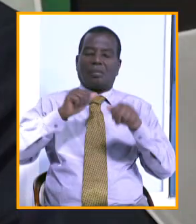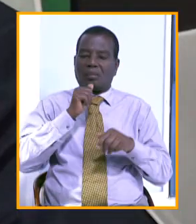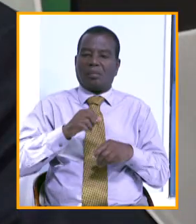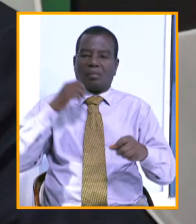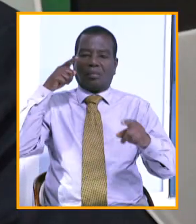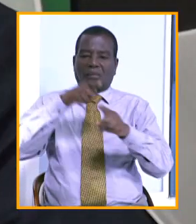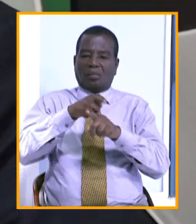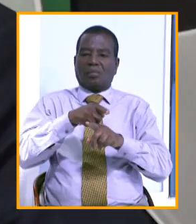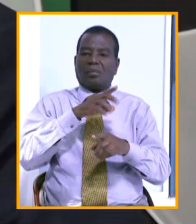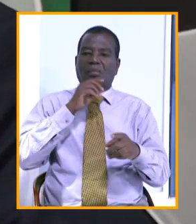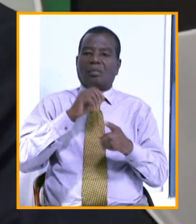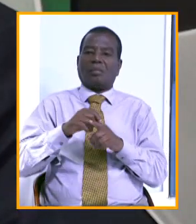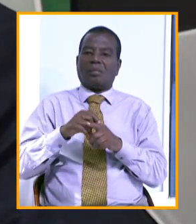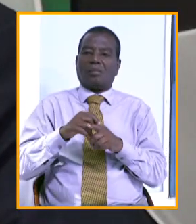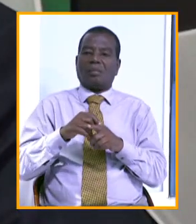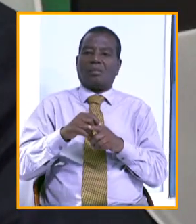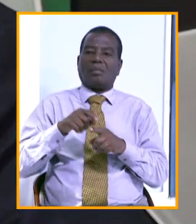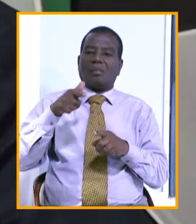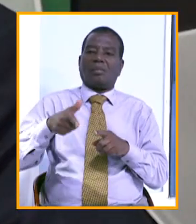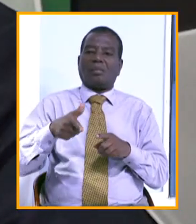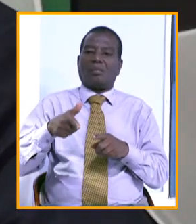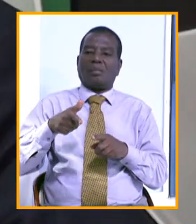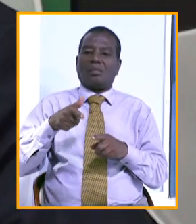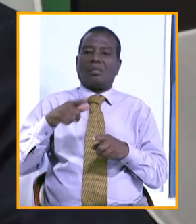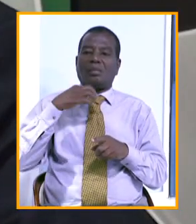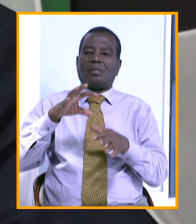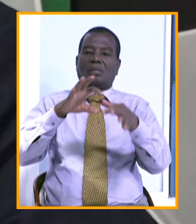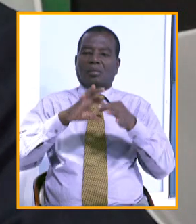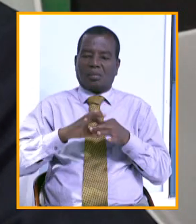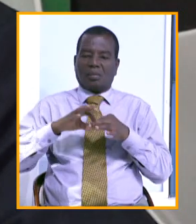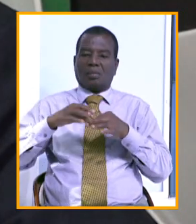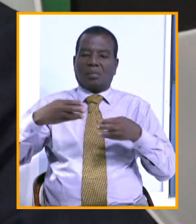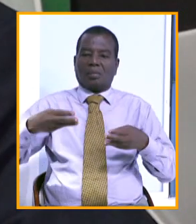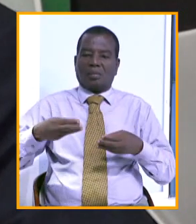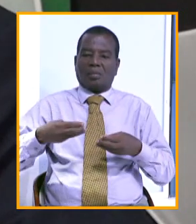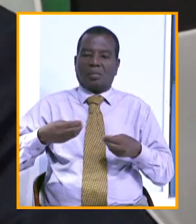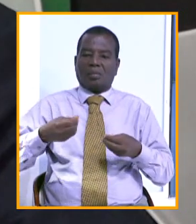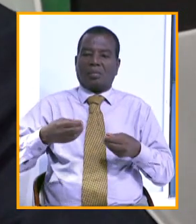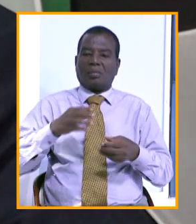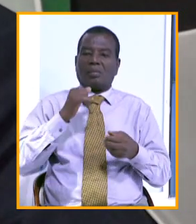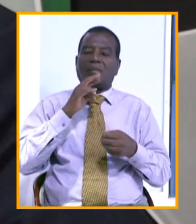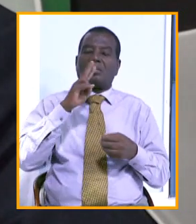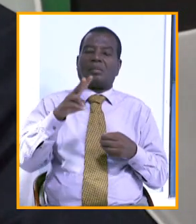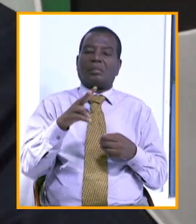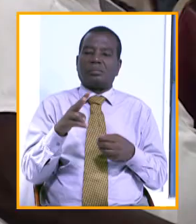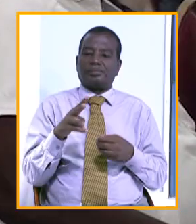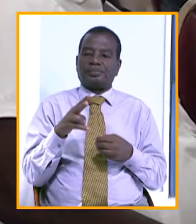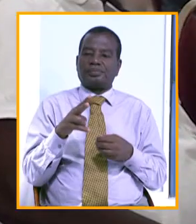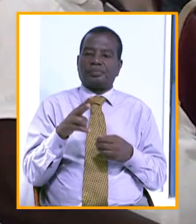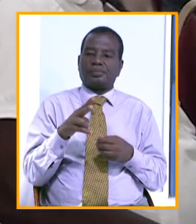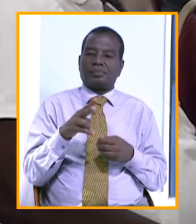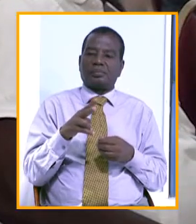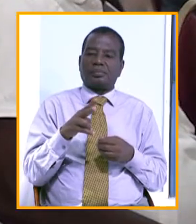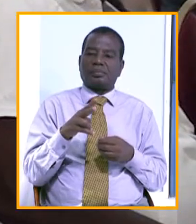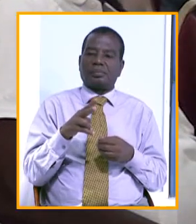s'imposer à l'armateur parce que le marieur, lui, il n'est pas propriétaire de la marchandise. C'est une réalité.